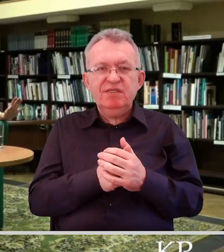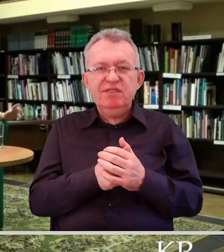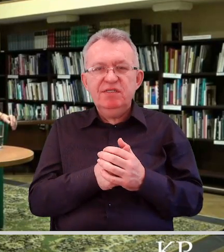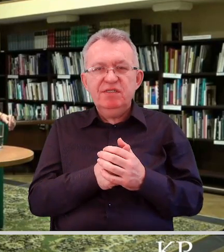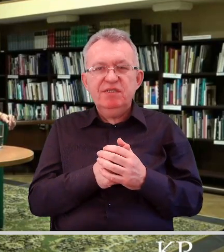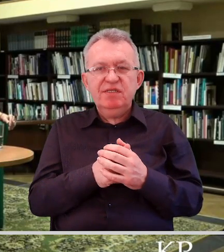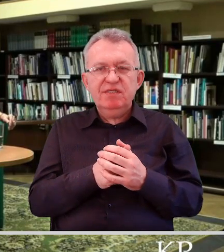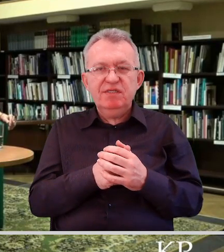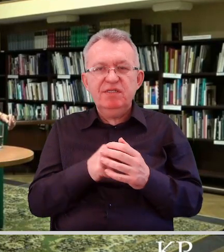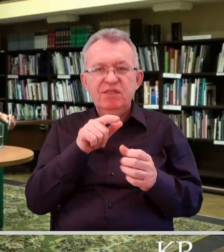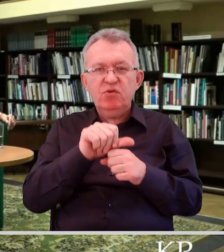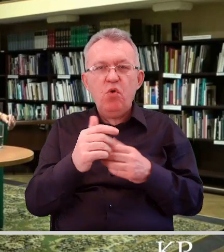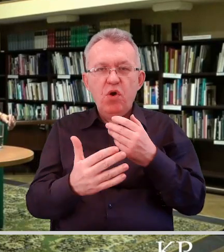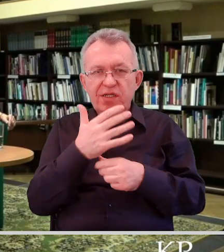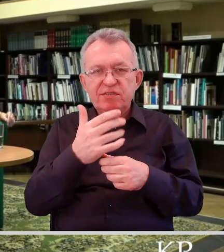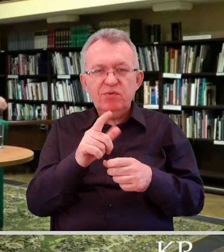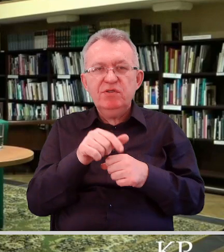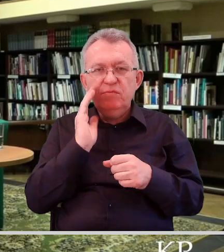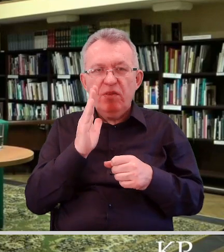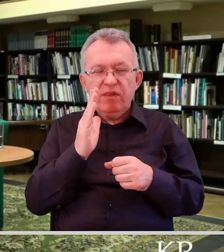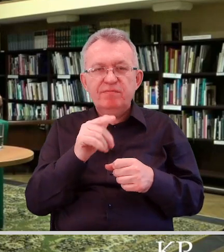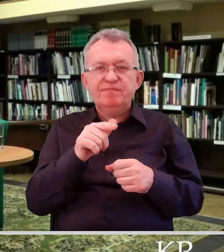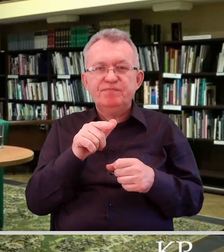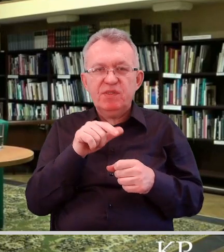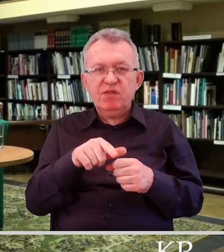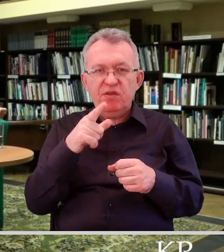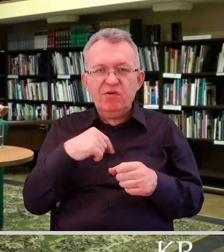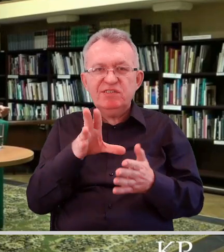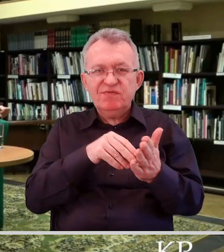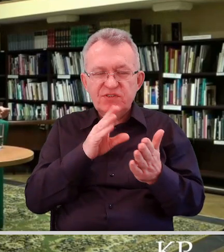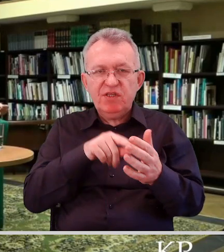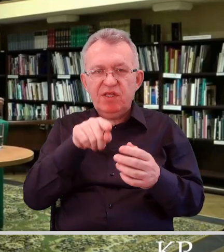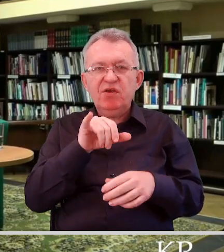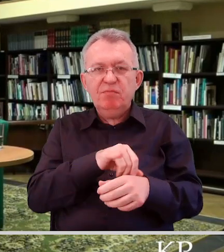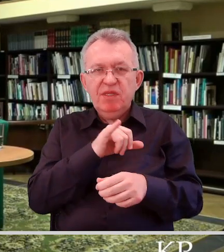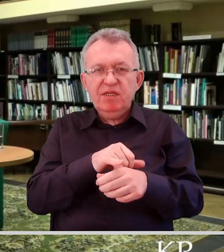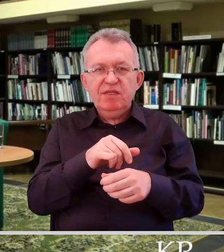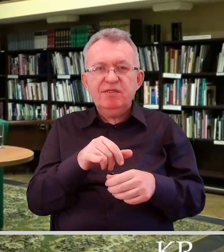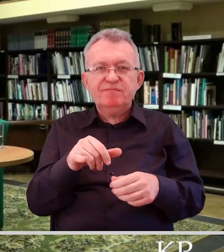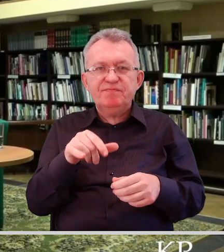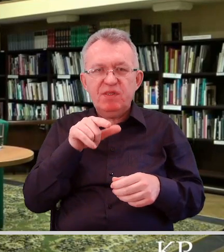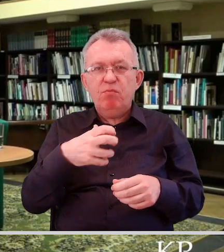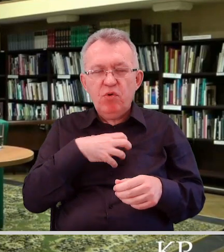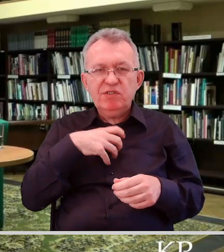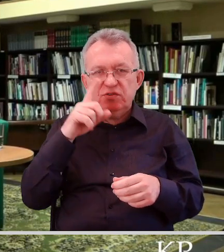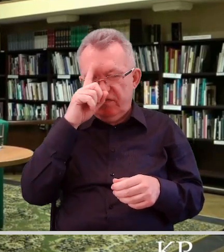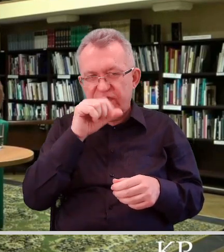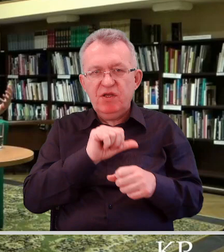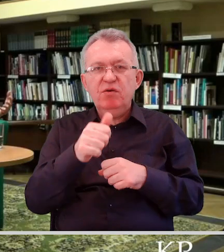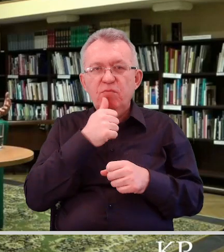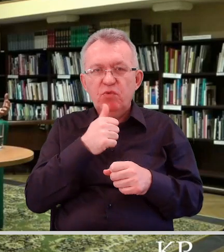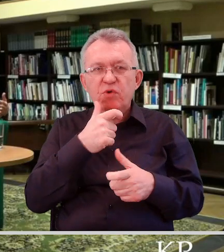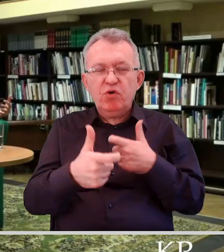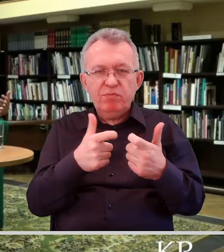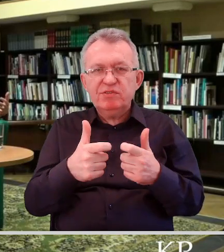czy coś tam, to się potem okazywało, że ta potencjalna zwyczajność tego imienia jakoś boli człowieka i on próbuje coś